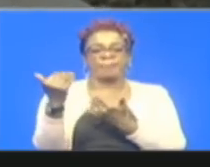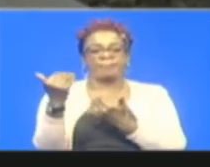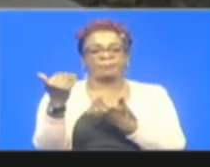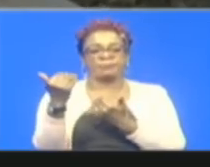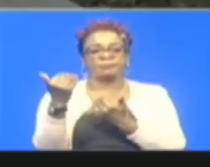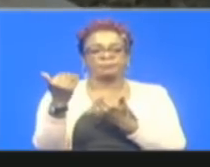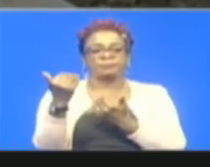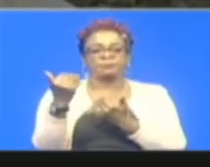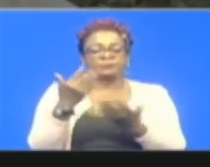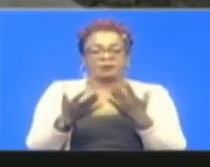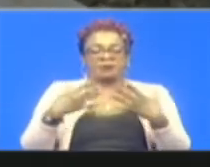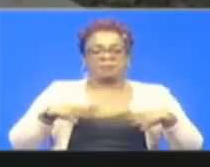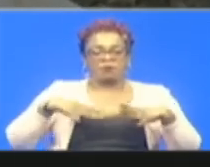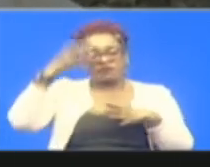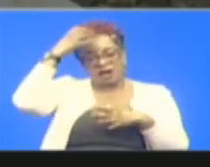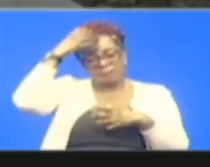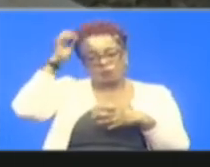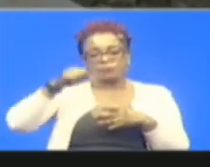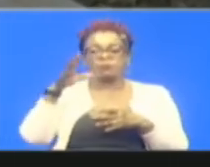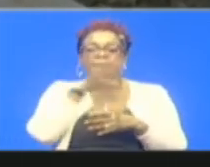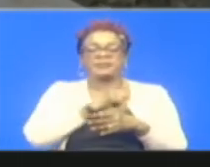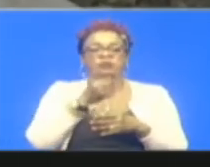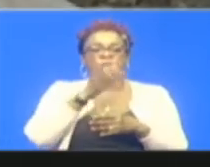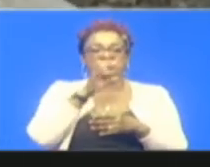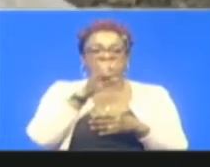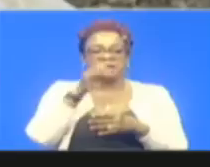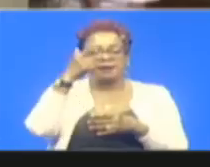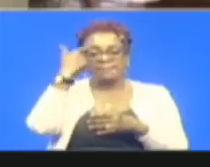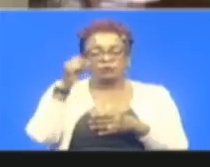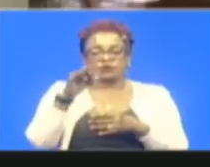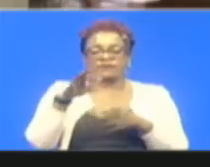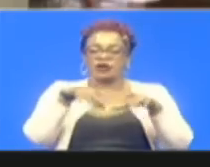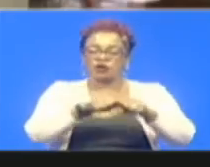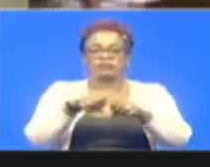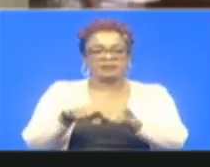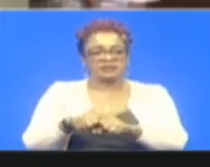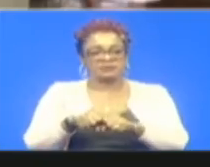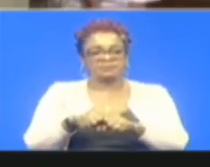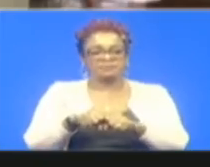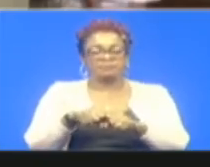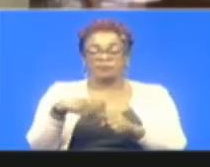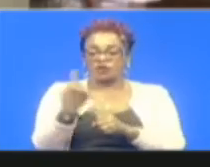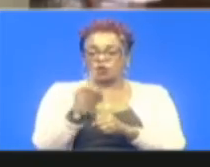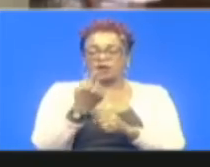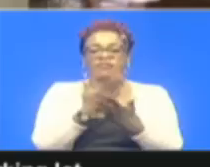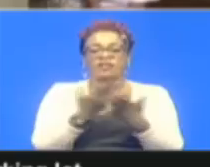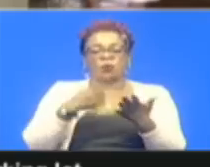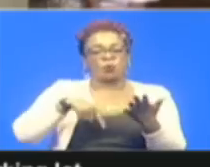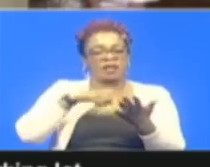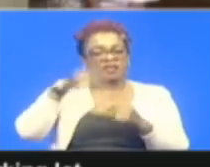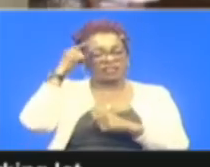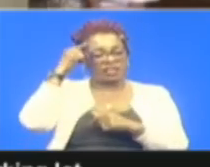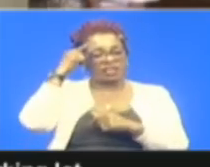pengine watu wa Lamu waweza kukosa maji kwa sababu ya encroachment. The only things that we think that